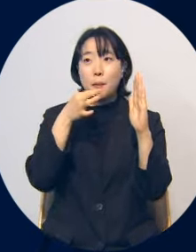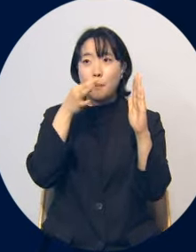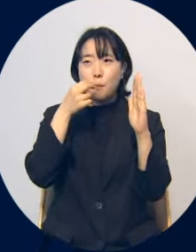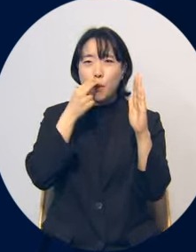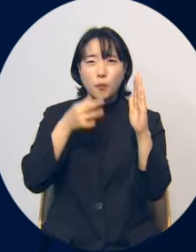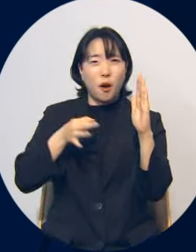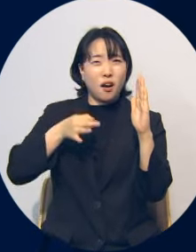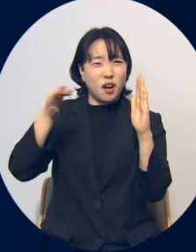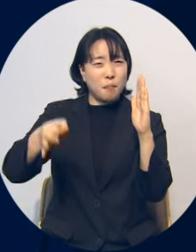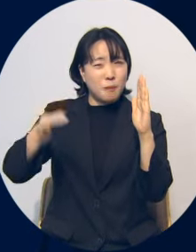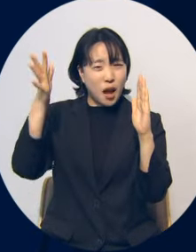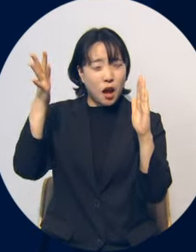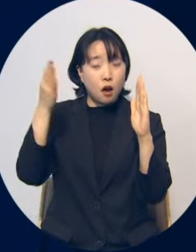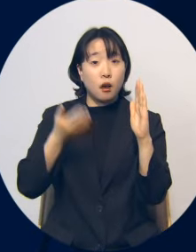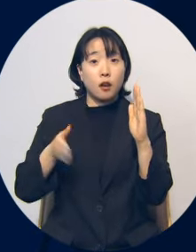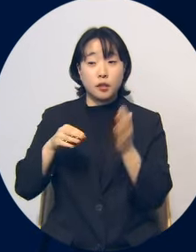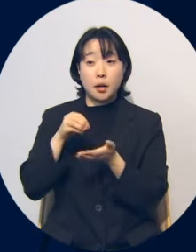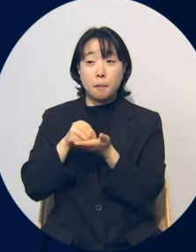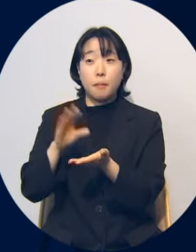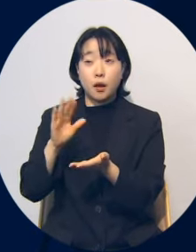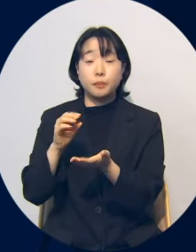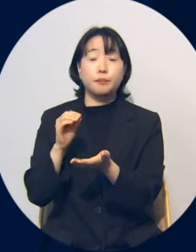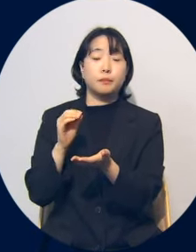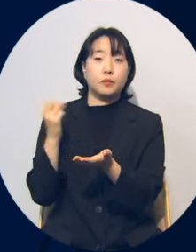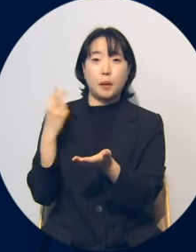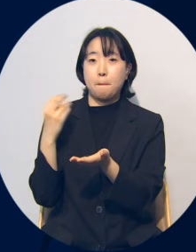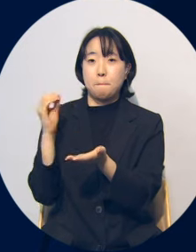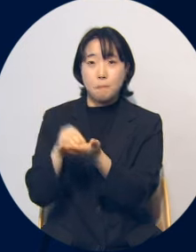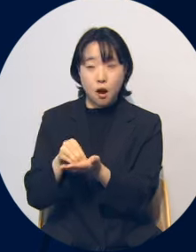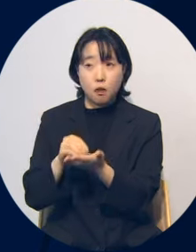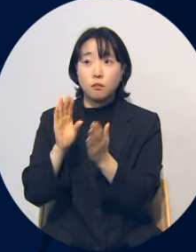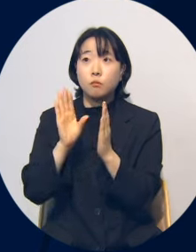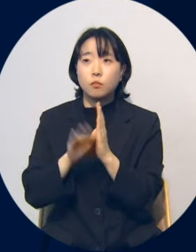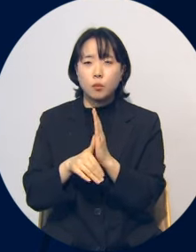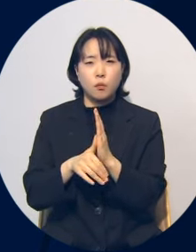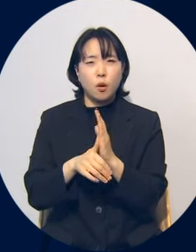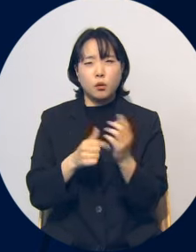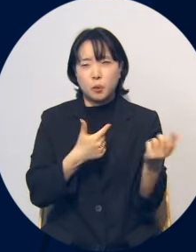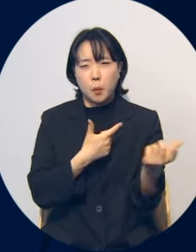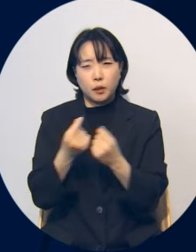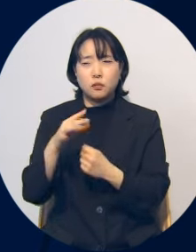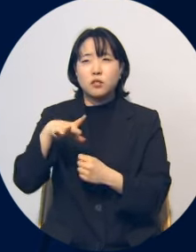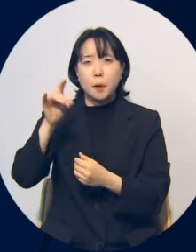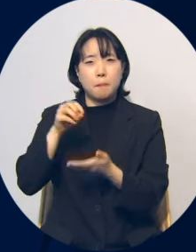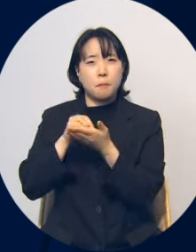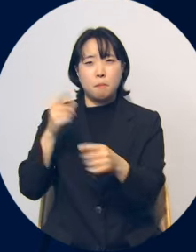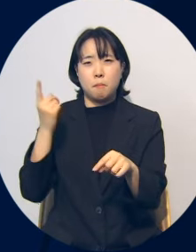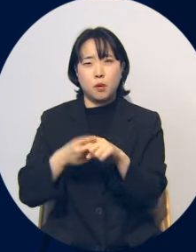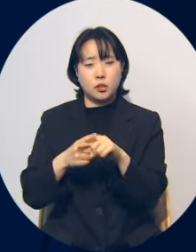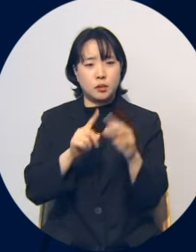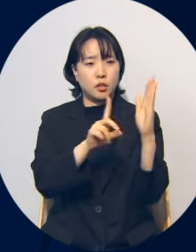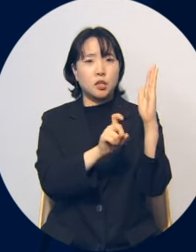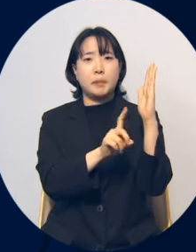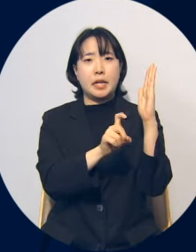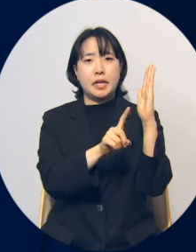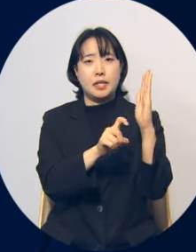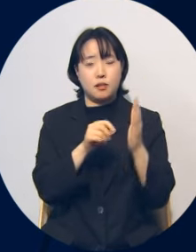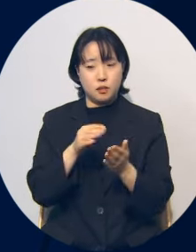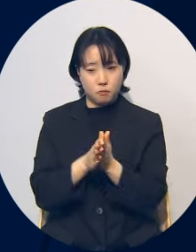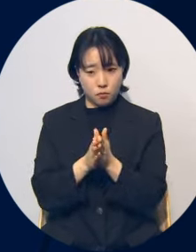내는데 장기 미가입자 재가입을 하게 되면 일률적으로 최초 가입자와 같은 11 등급을